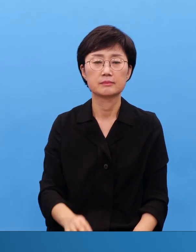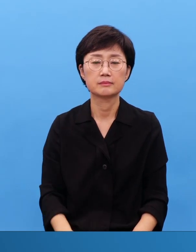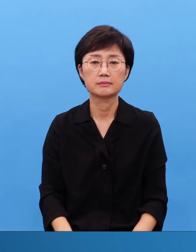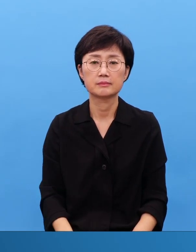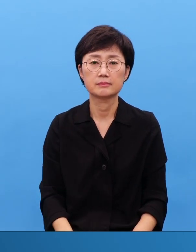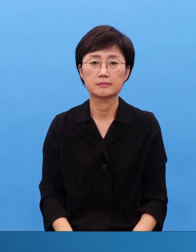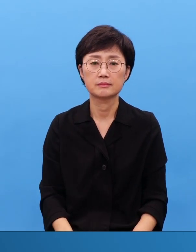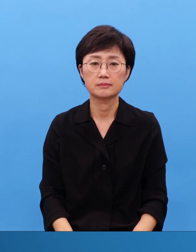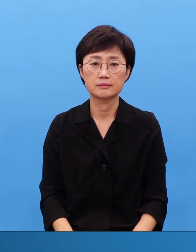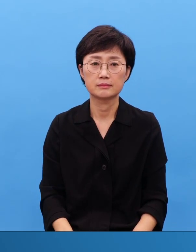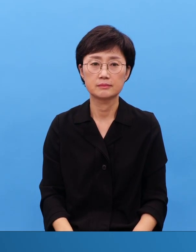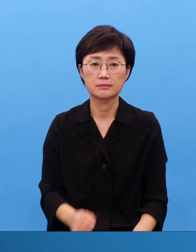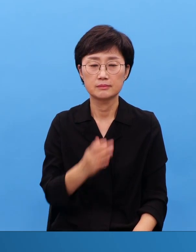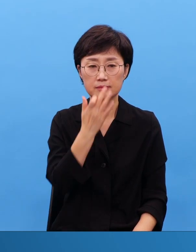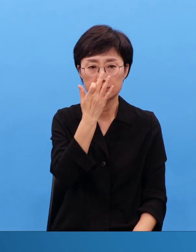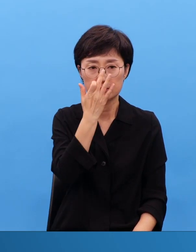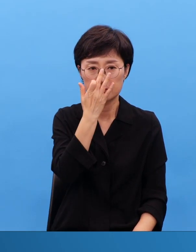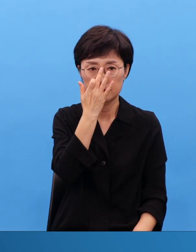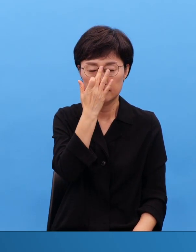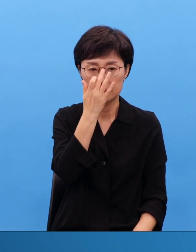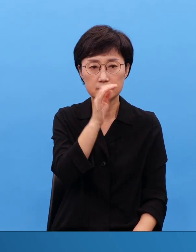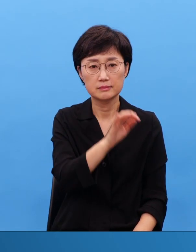288.